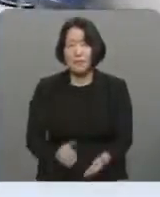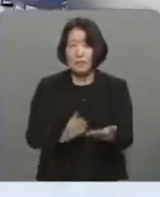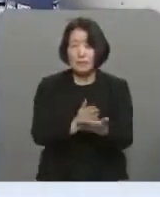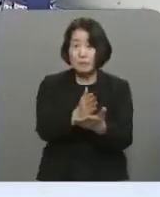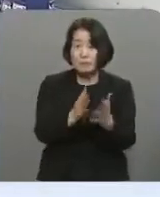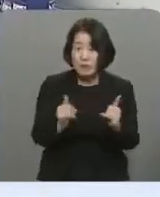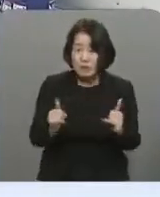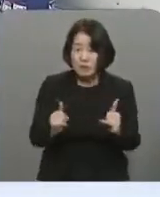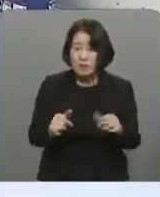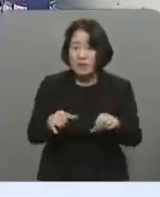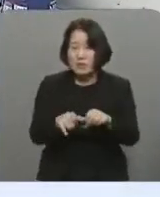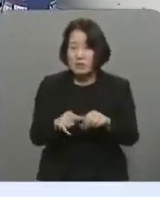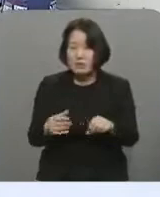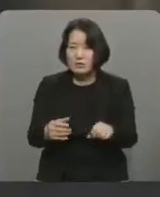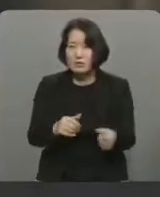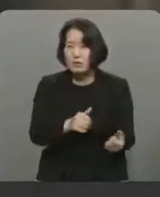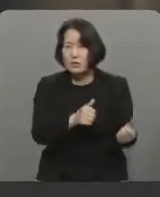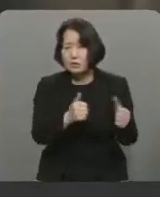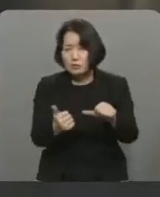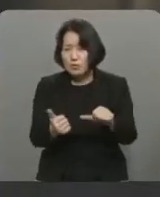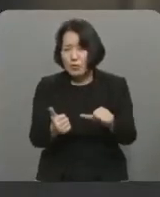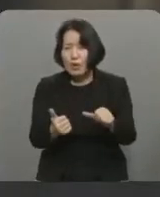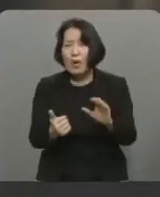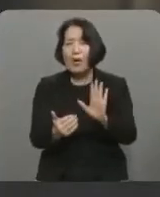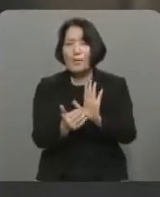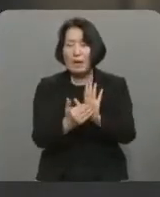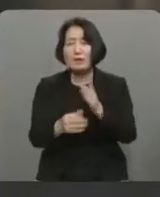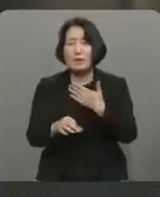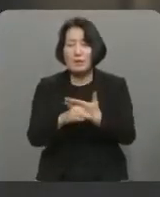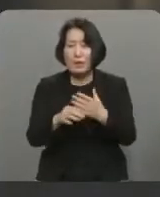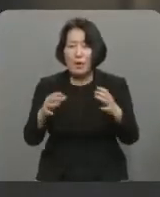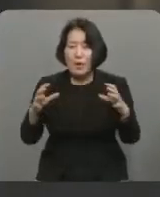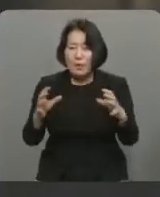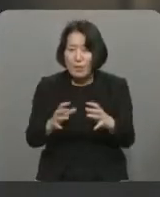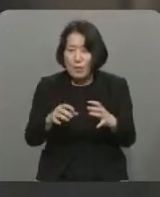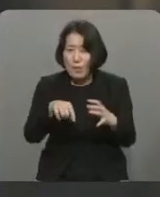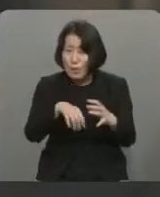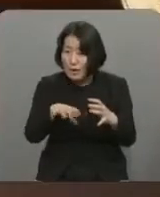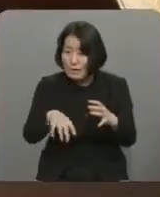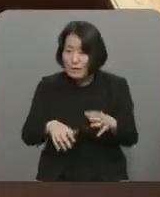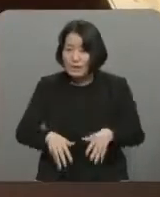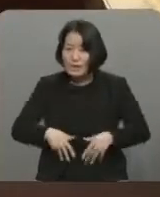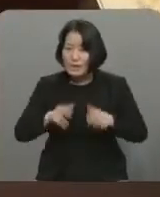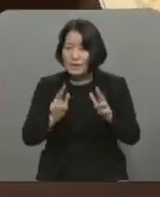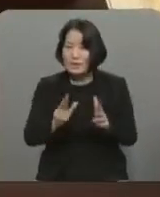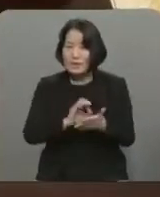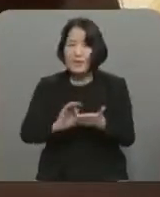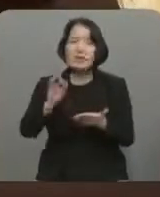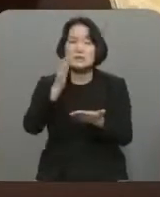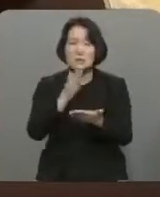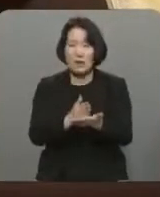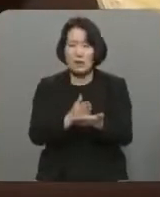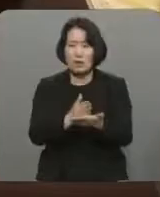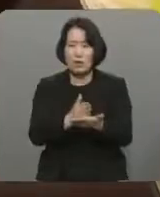전문가들은 일산화탄소 중독 사고를 피하려면 밀폐된 공간에선 가급적 난방기를 사용하지 말고